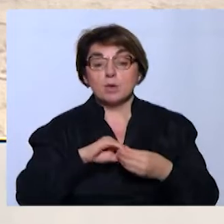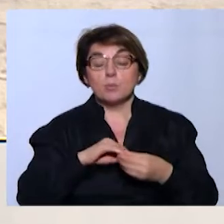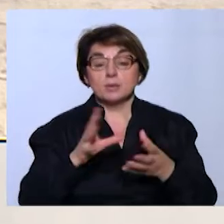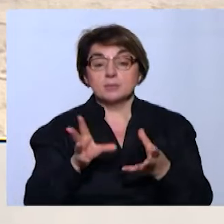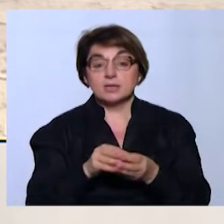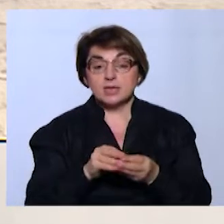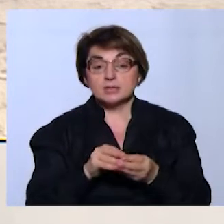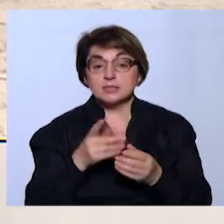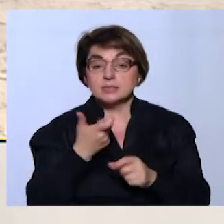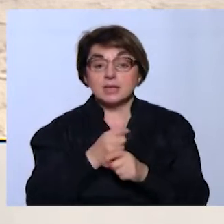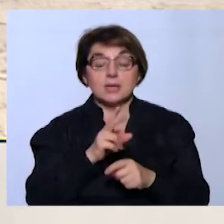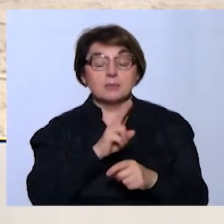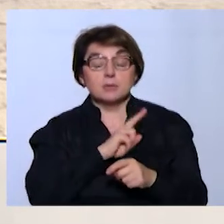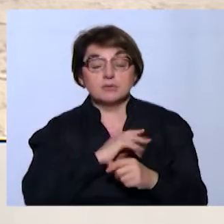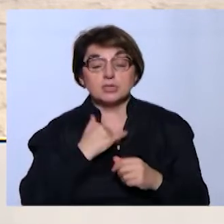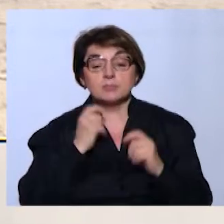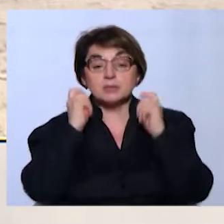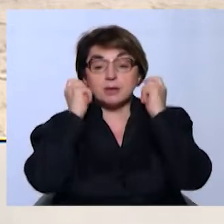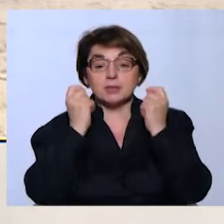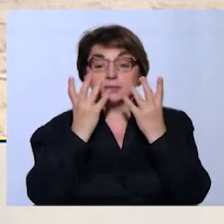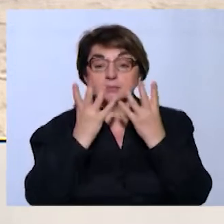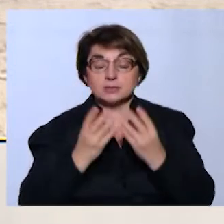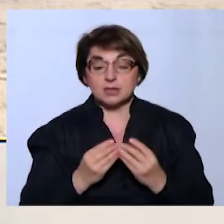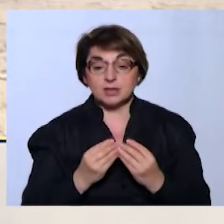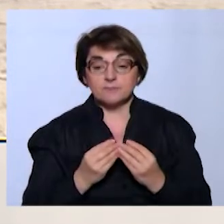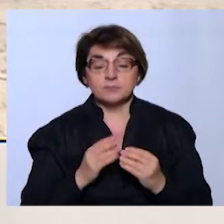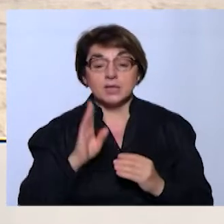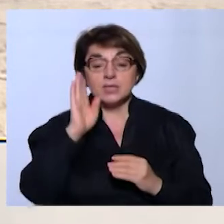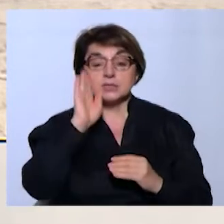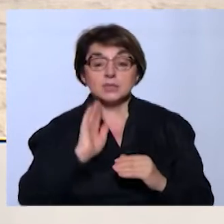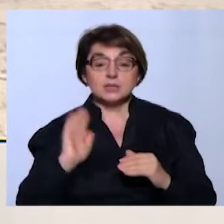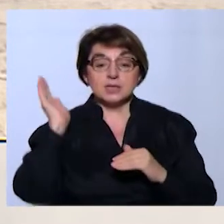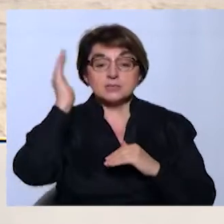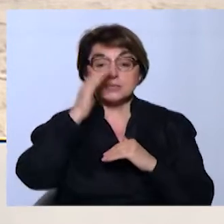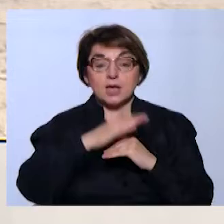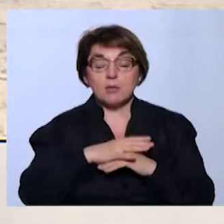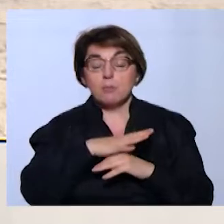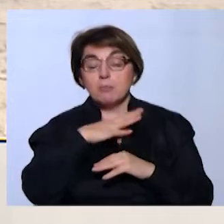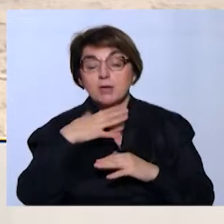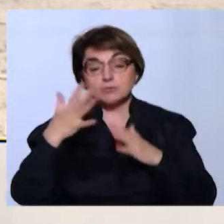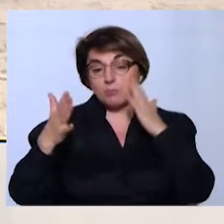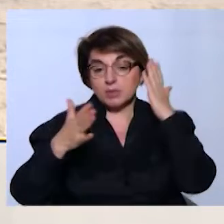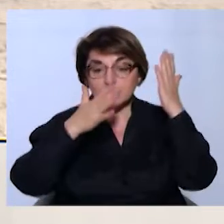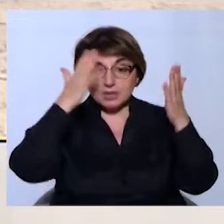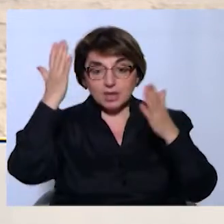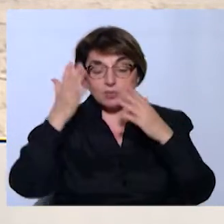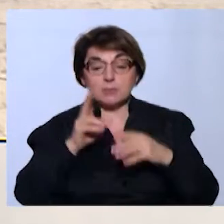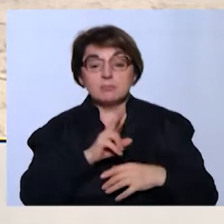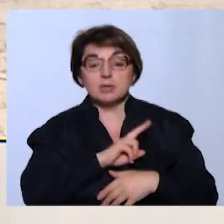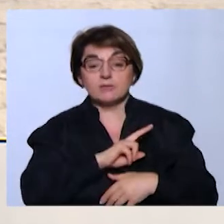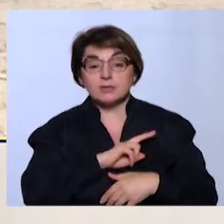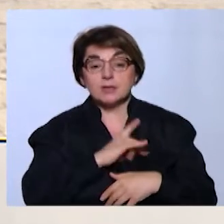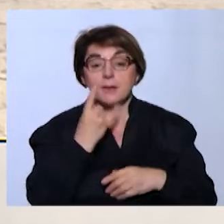ერთად. ძალიან მიყვარს ჩემი დაბადების დღე. დილიდან საღამომდე ბევრს მხიარულობთ და